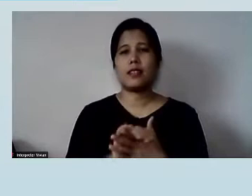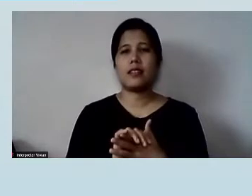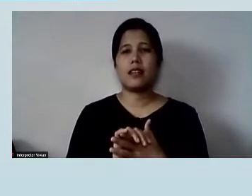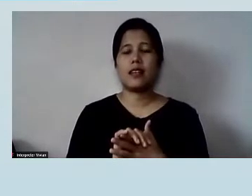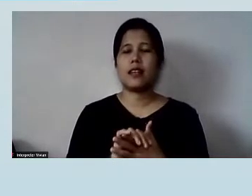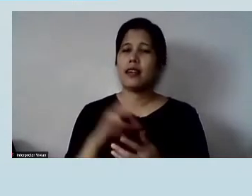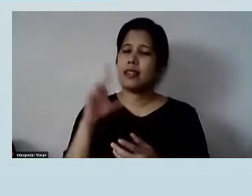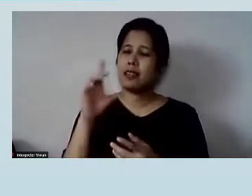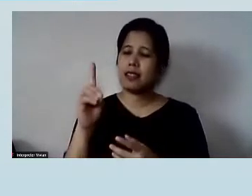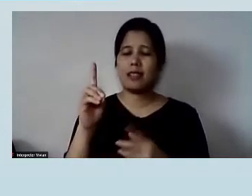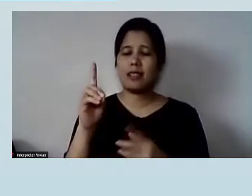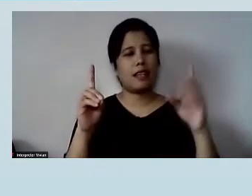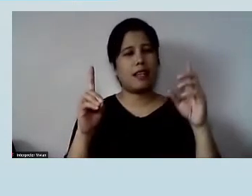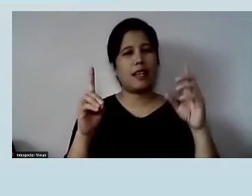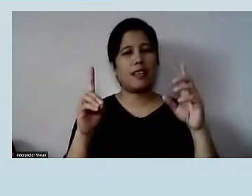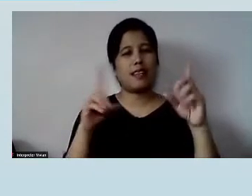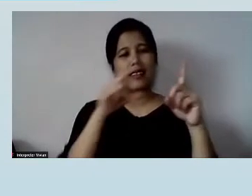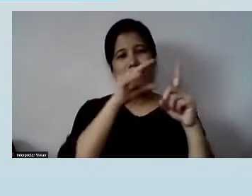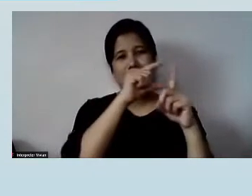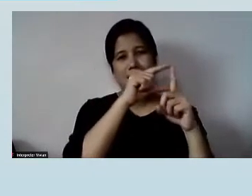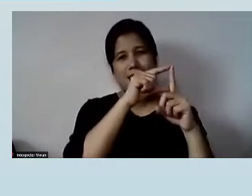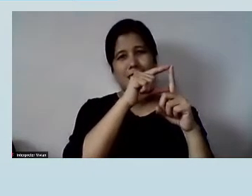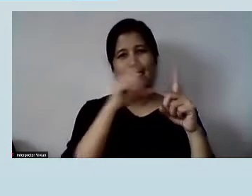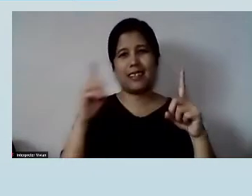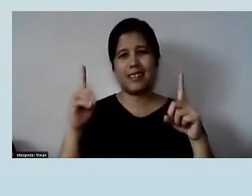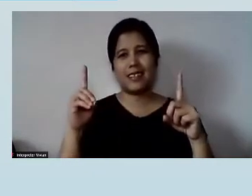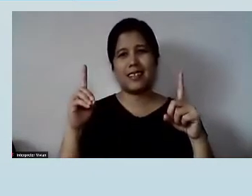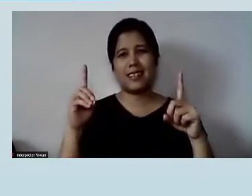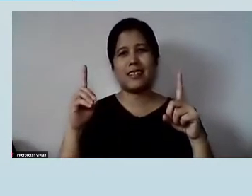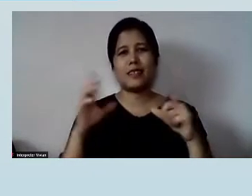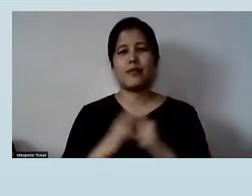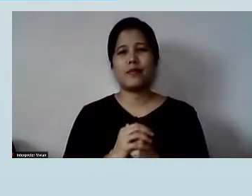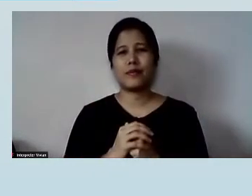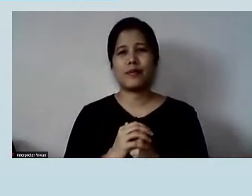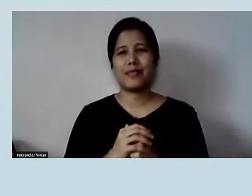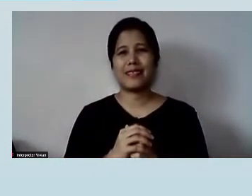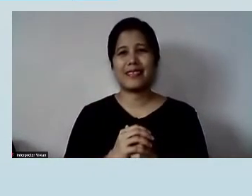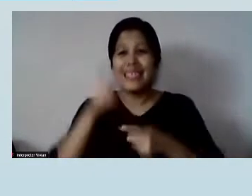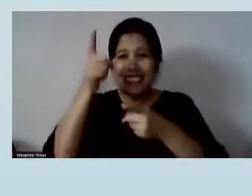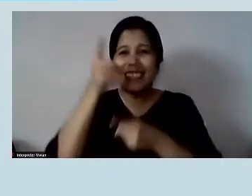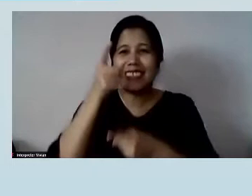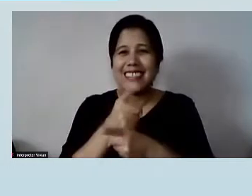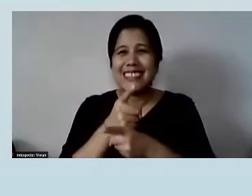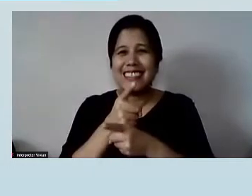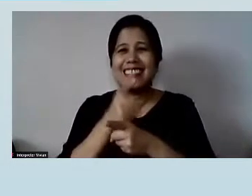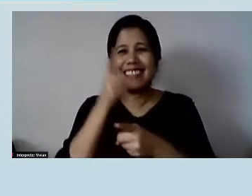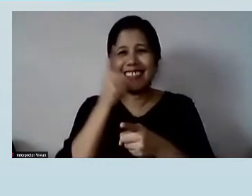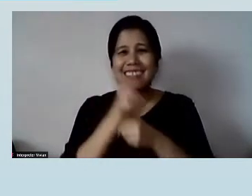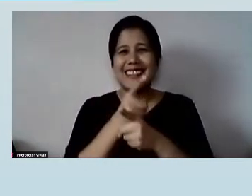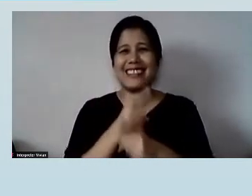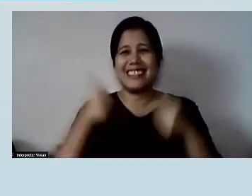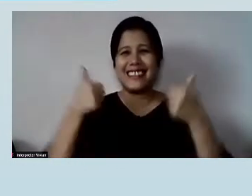capital letter D in using small letter D. Tama po ba, Ma'am Vivian? Oh,